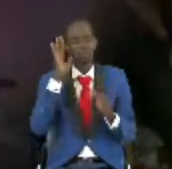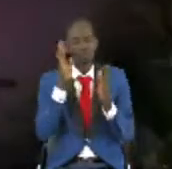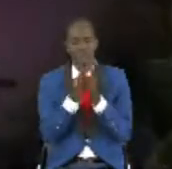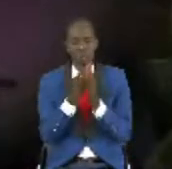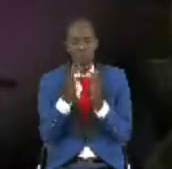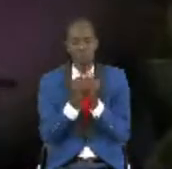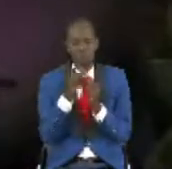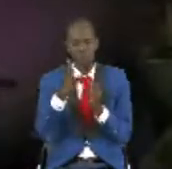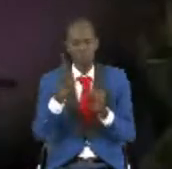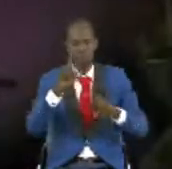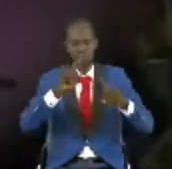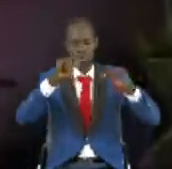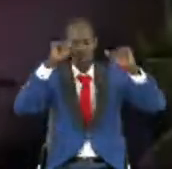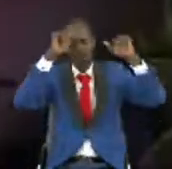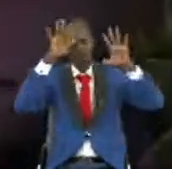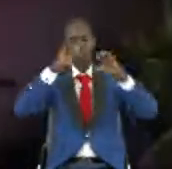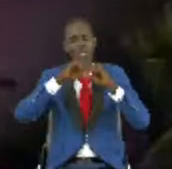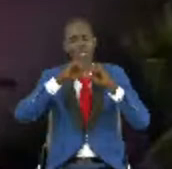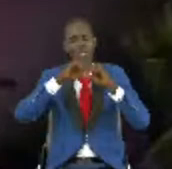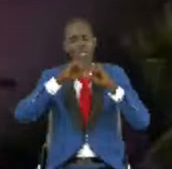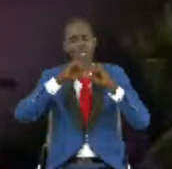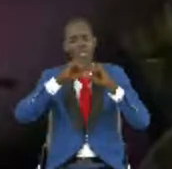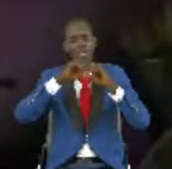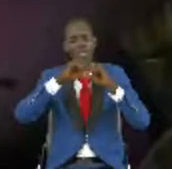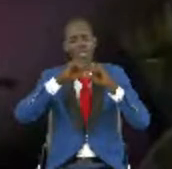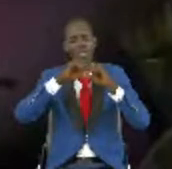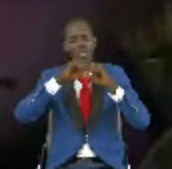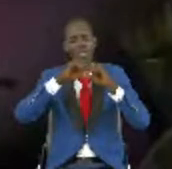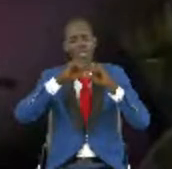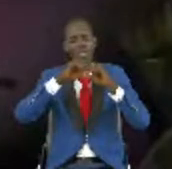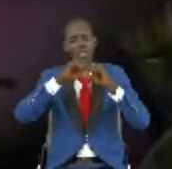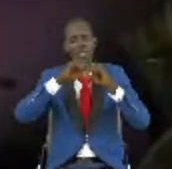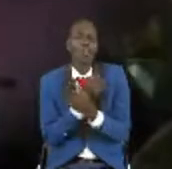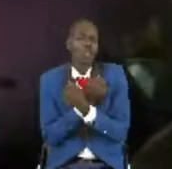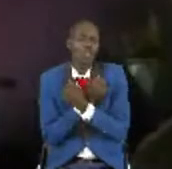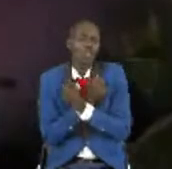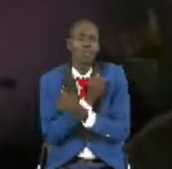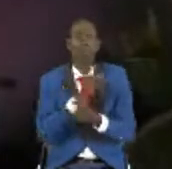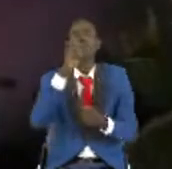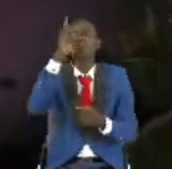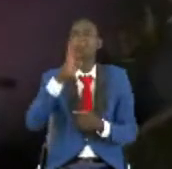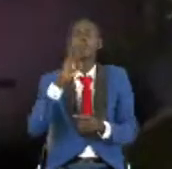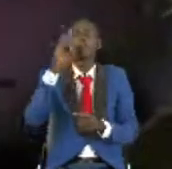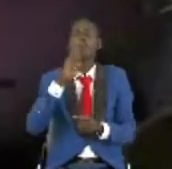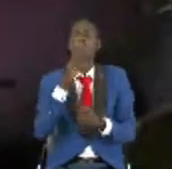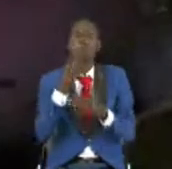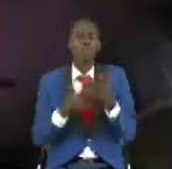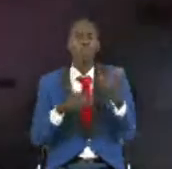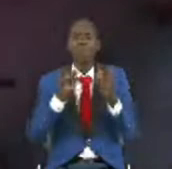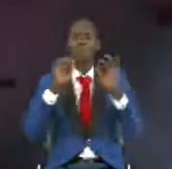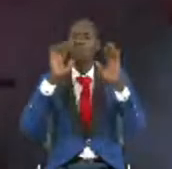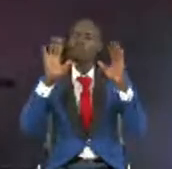où tu es, Père, au nom de Jésus. Oh, Dieu aimable, Dieu merveilleux que tu